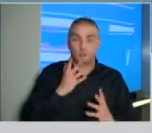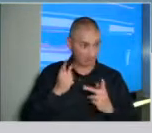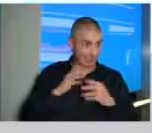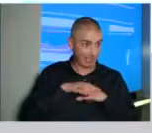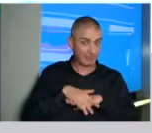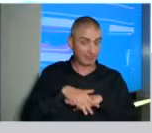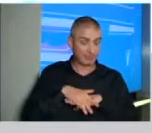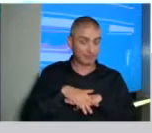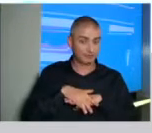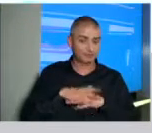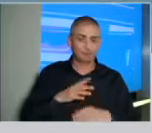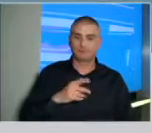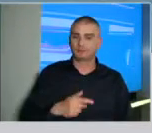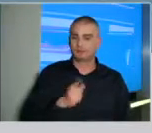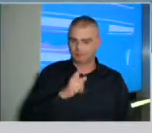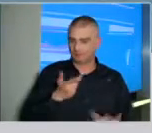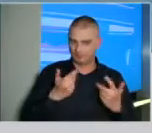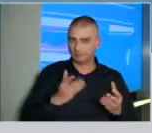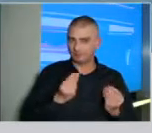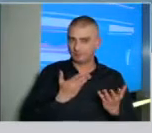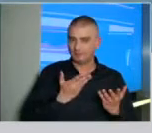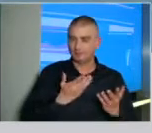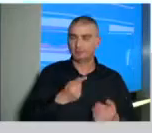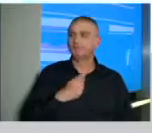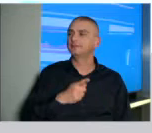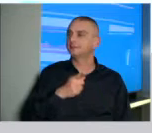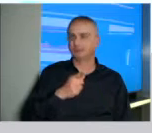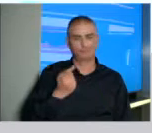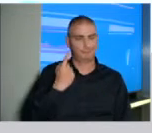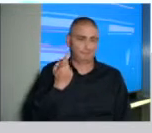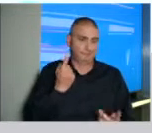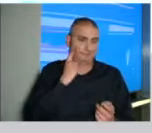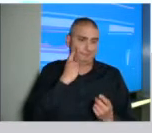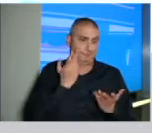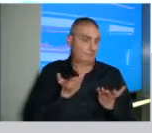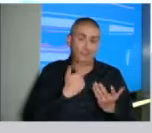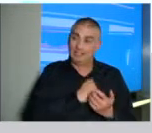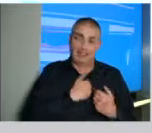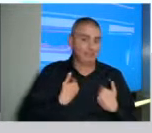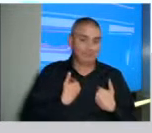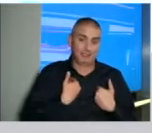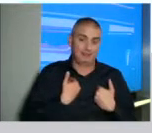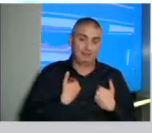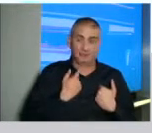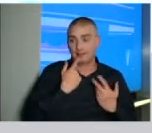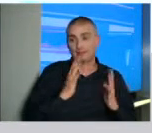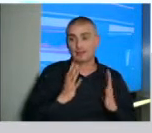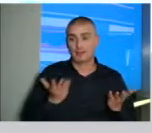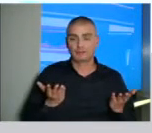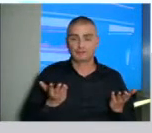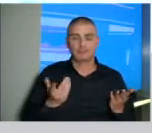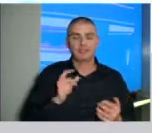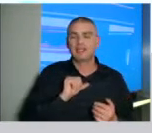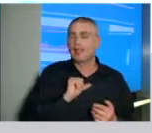אפקטיבי? יכול להציל משהו מהספינה השוקעת? אני חושב שזה פתטי, לצערי, נגיד ככה.